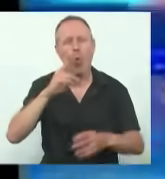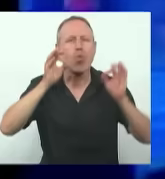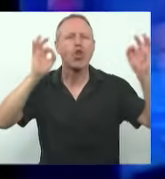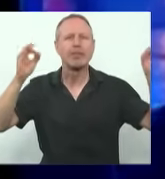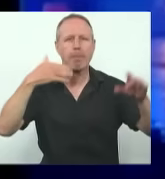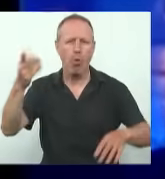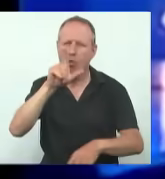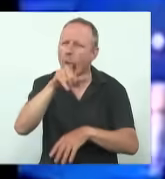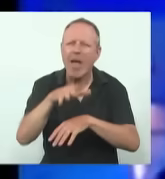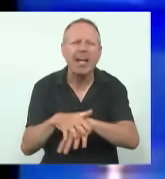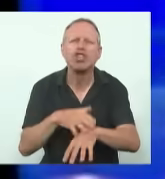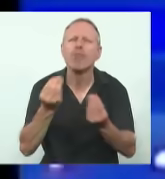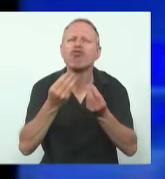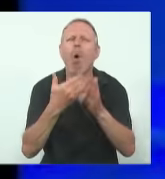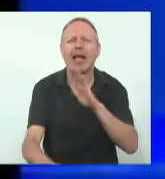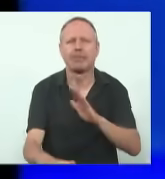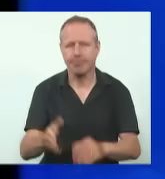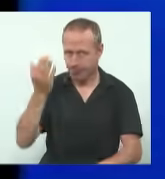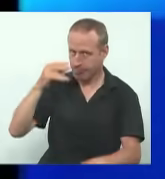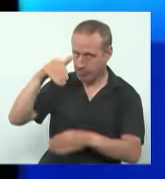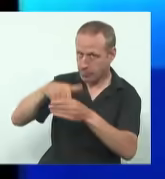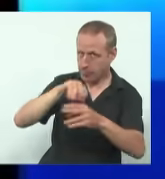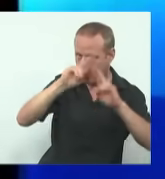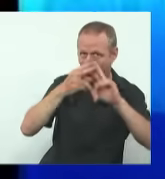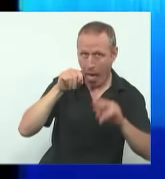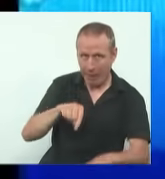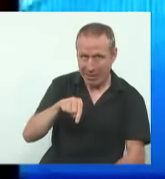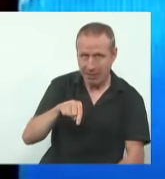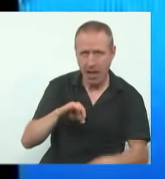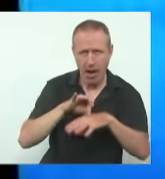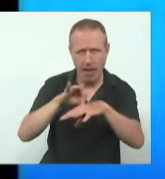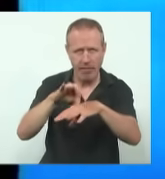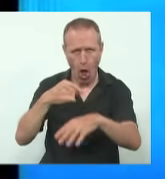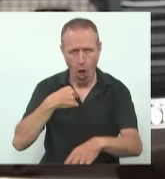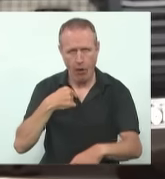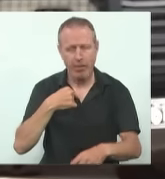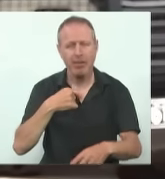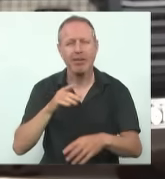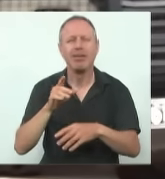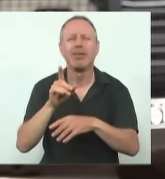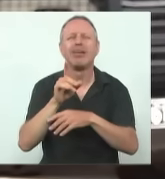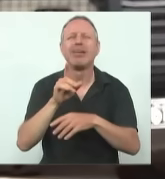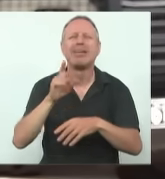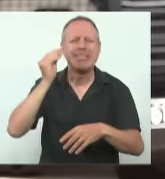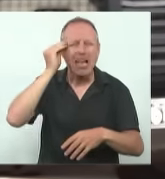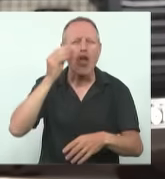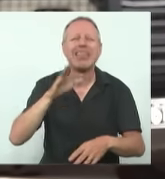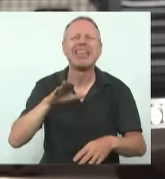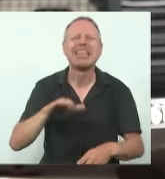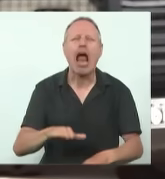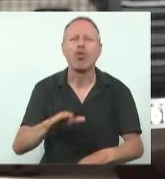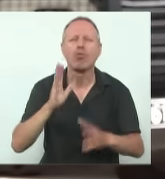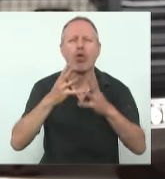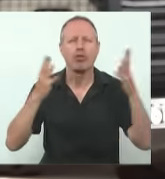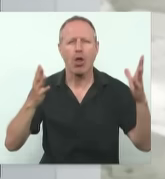שמשהו חסר. כשהייתי בתוך העולם הזה, ליוותה אותי תקוות ילדות נורא גדולה. אני זוכר את עצמי בגיל